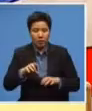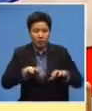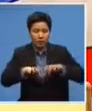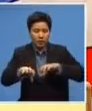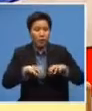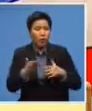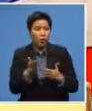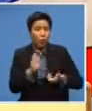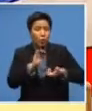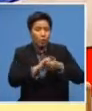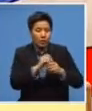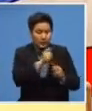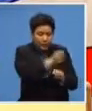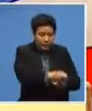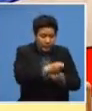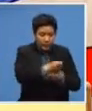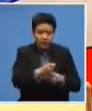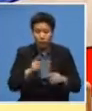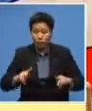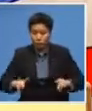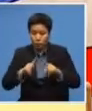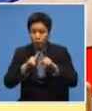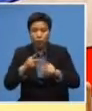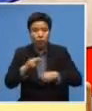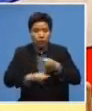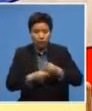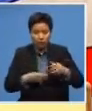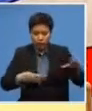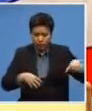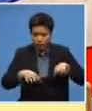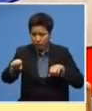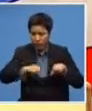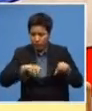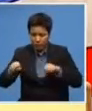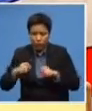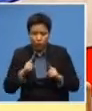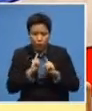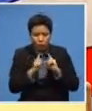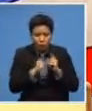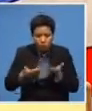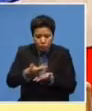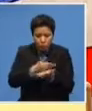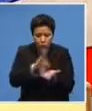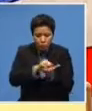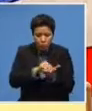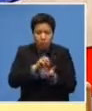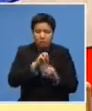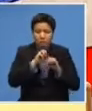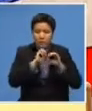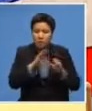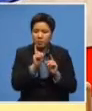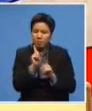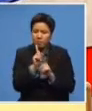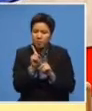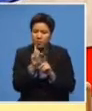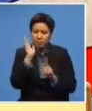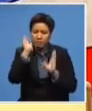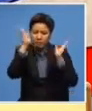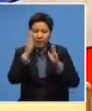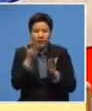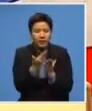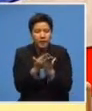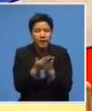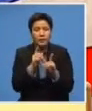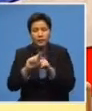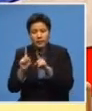ขอมือจากกระทรวงเกษตรกระทรวงพาณิชย์ต่างๆเป็นคนให้ข้อมูลไปด้วยนะครับแล้วก็เชื่อมต่อกับพื้นที่ให้ได้นะไม่ว่าจะเรื่องของราค